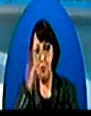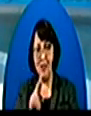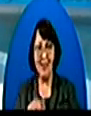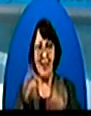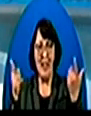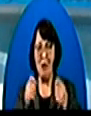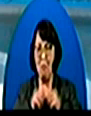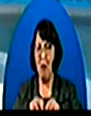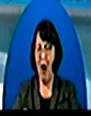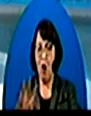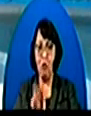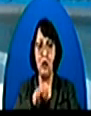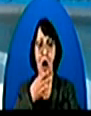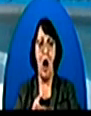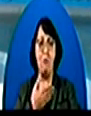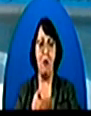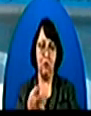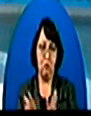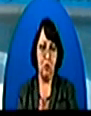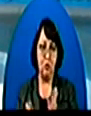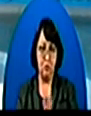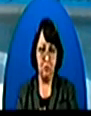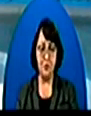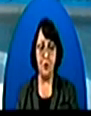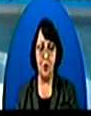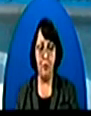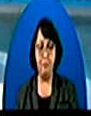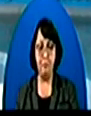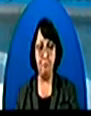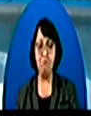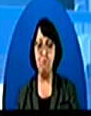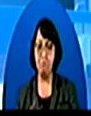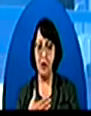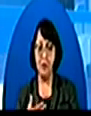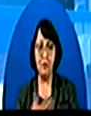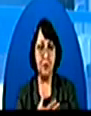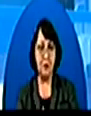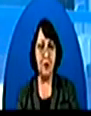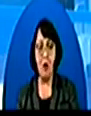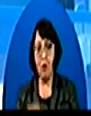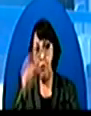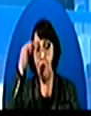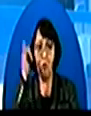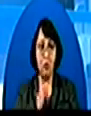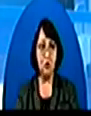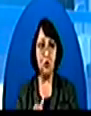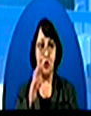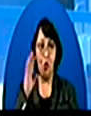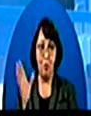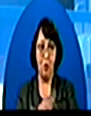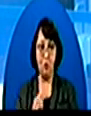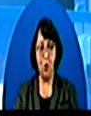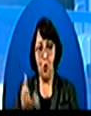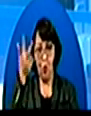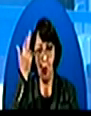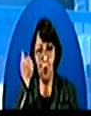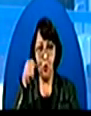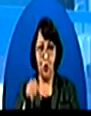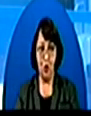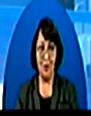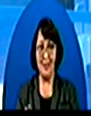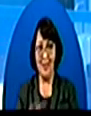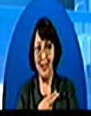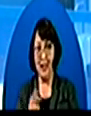сэргийлэх боломж болцоо бол байгаа гэдэг зүйлийг онцолж өгсөн юм. Баярлалаа. Манай улсын хэмжээнд зохион байгуулалт 3 өдрийн туршид зохион байгуулсан